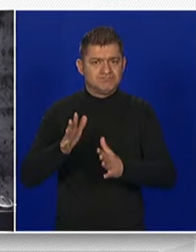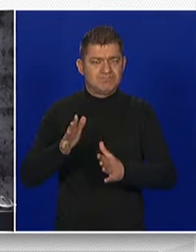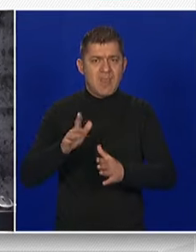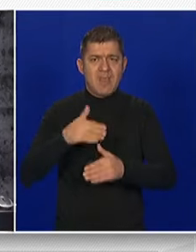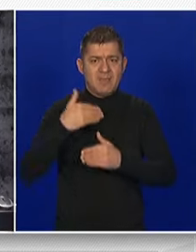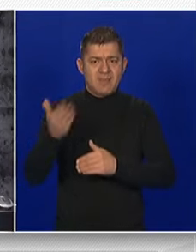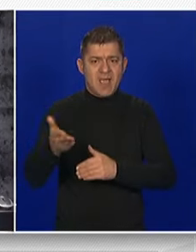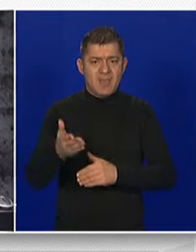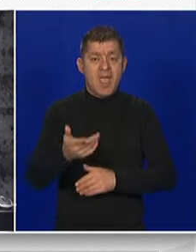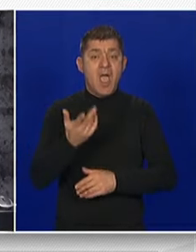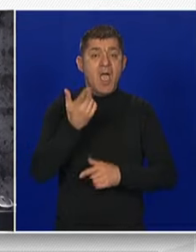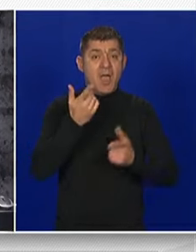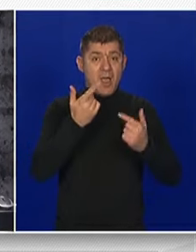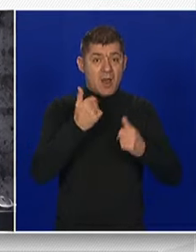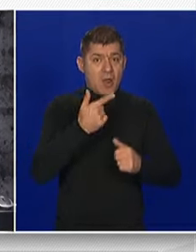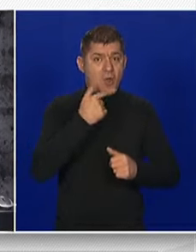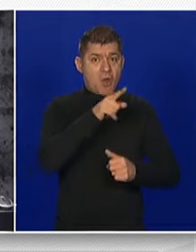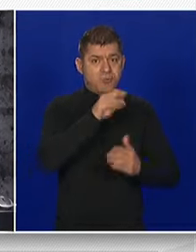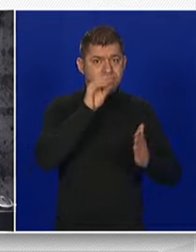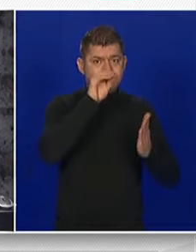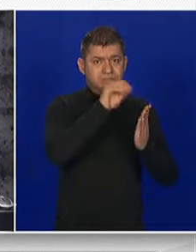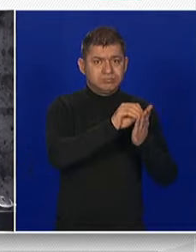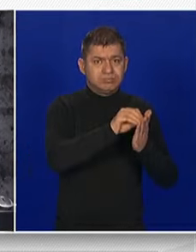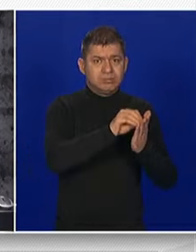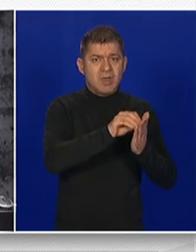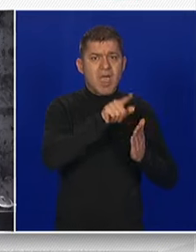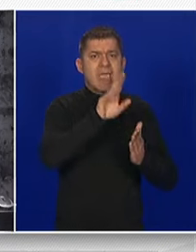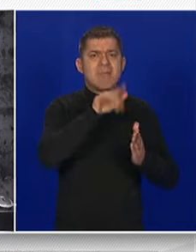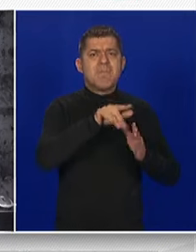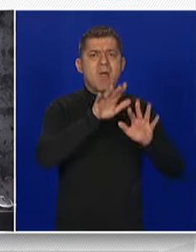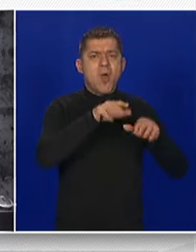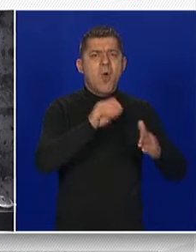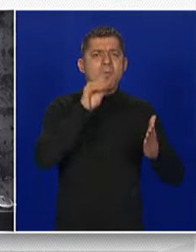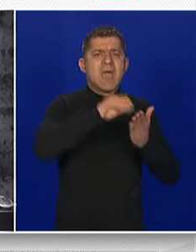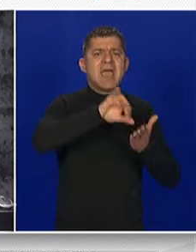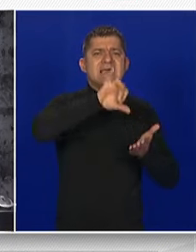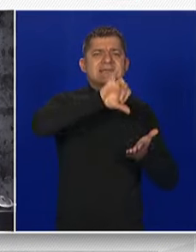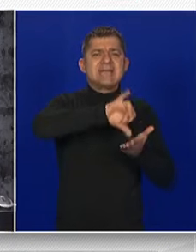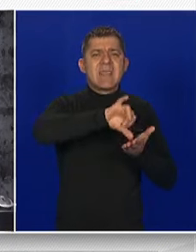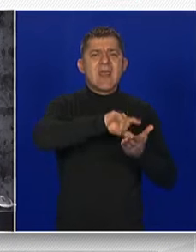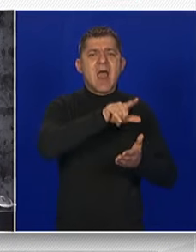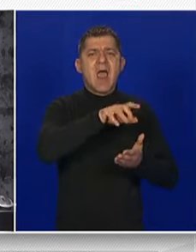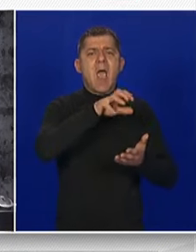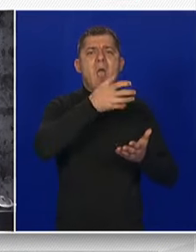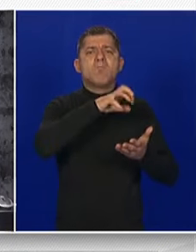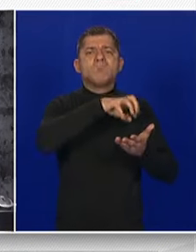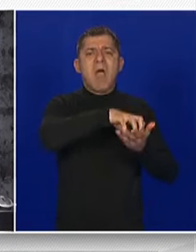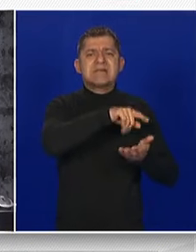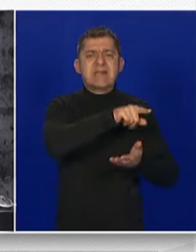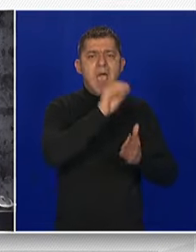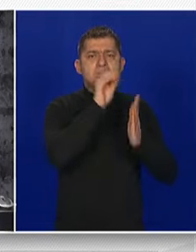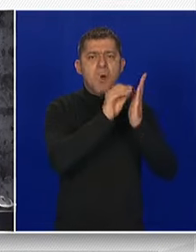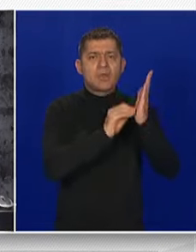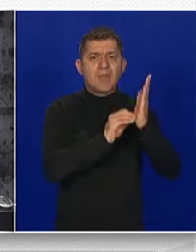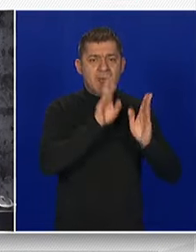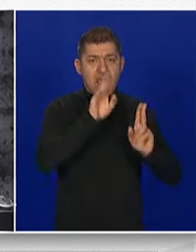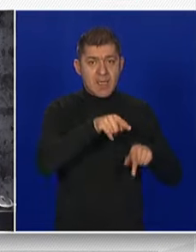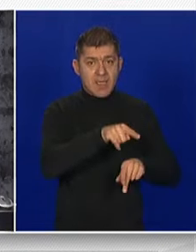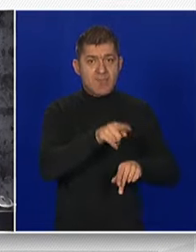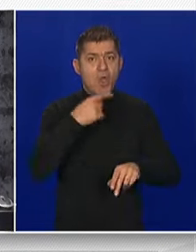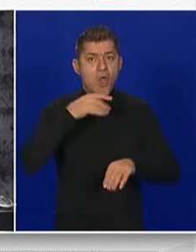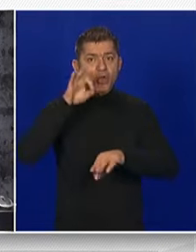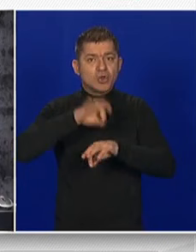u samoizolaciju, to upisuje u takozvani repozitori ili centralnu bazu podataka koje pristup imaju